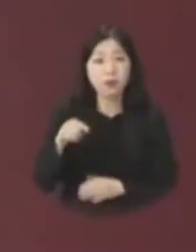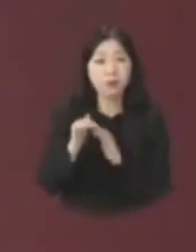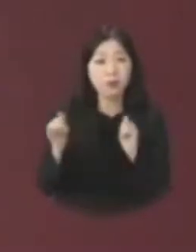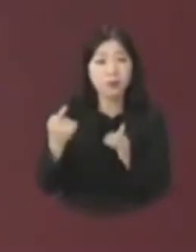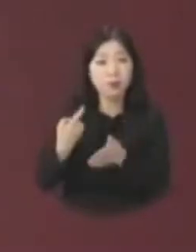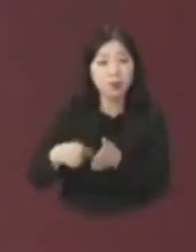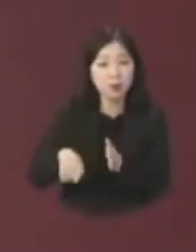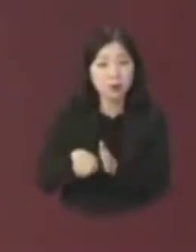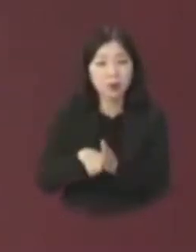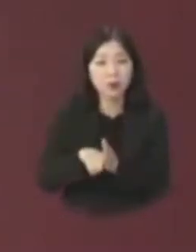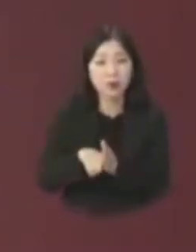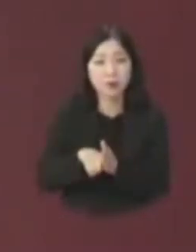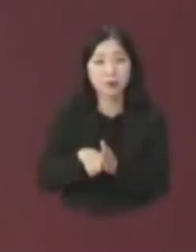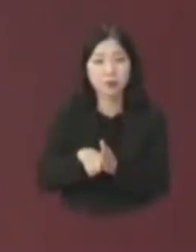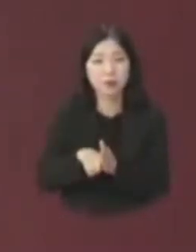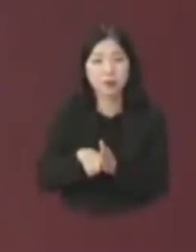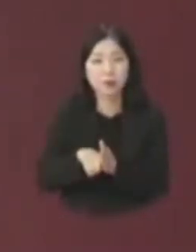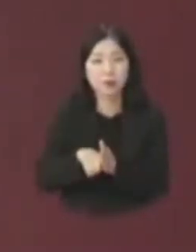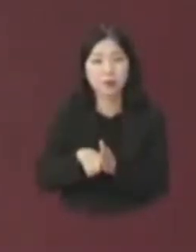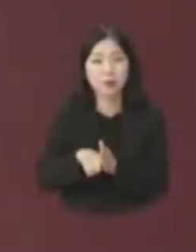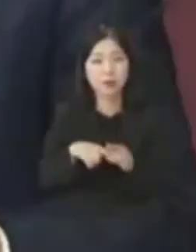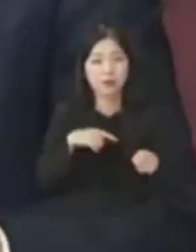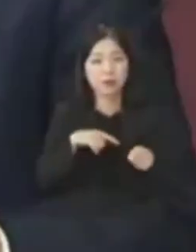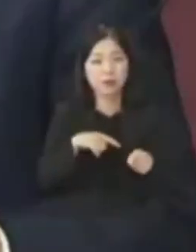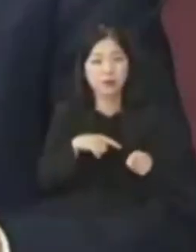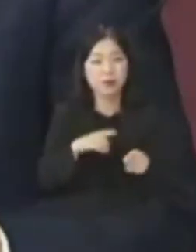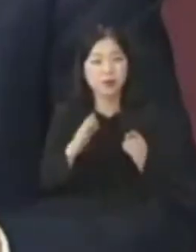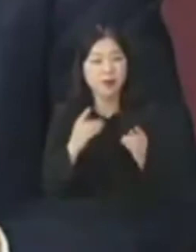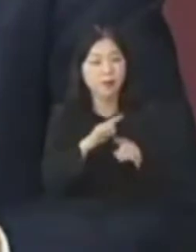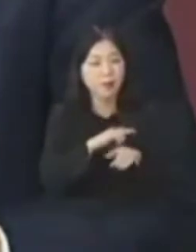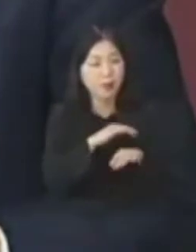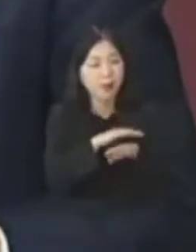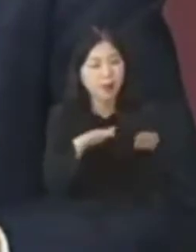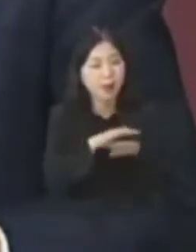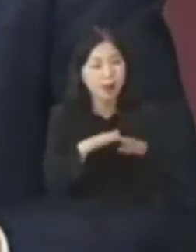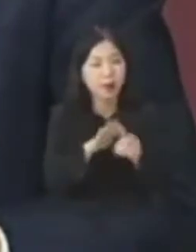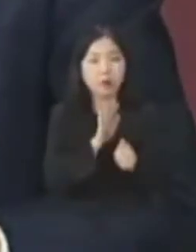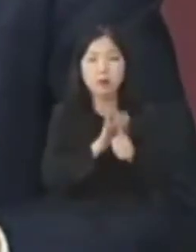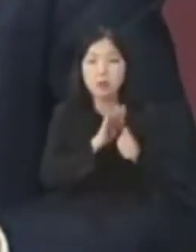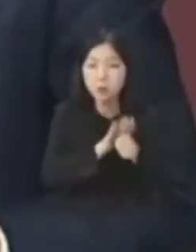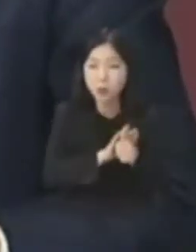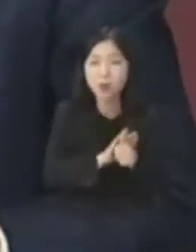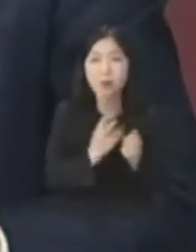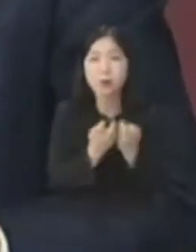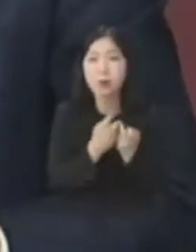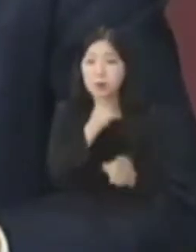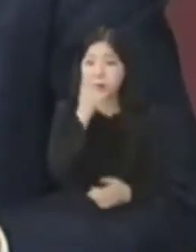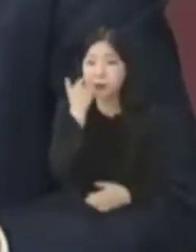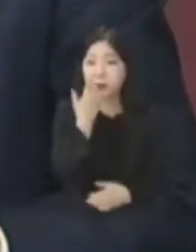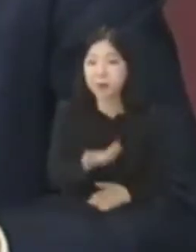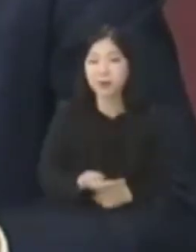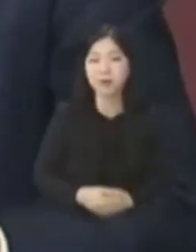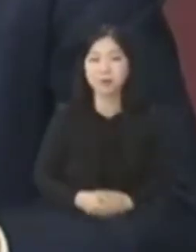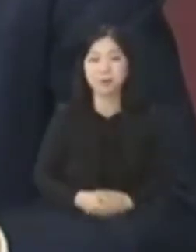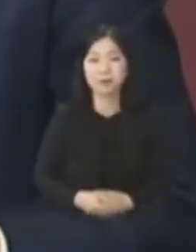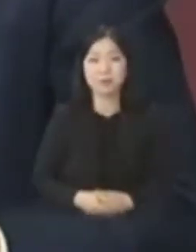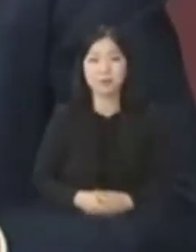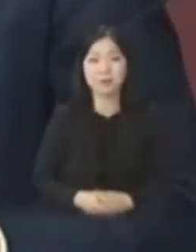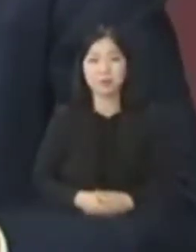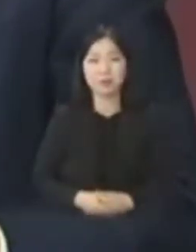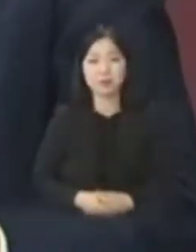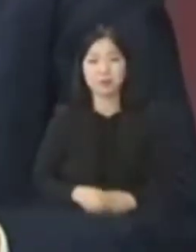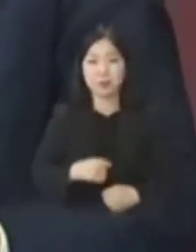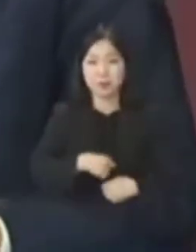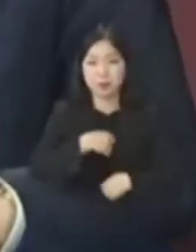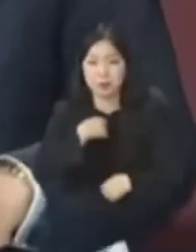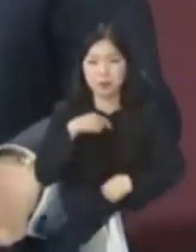위해서 어떤 경제 대책이나 지원 대책을 혹시 갖고 계신 게 있으신지 네, 여쭙고 싶습니다.